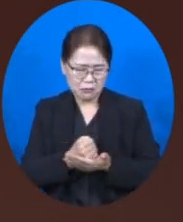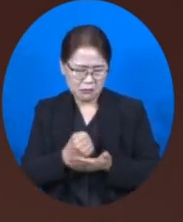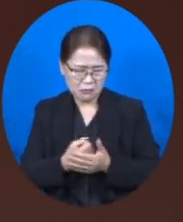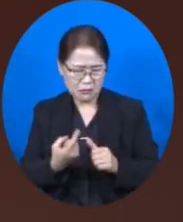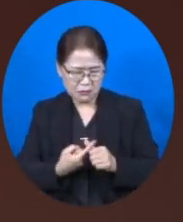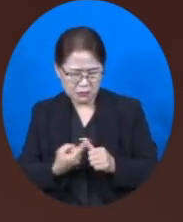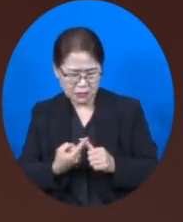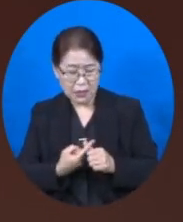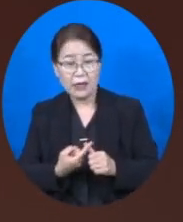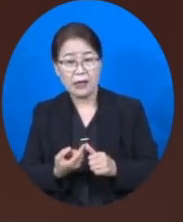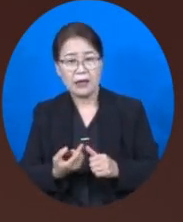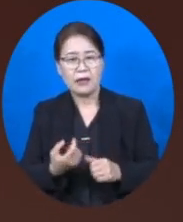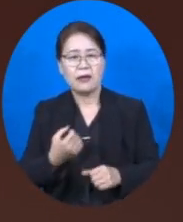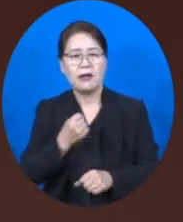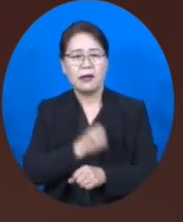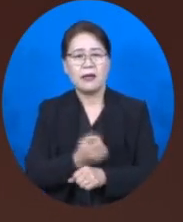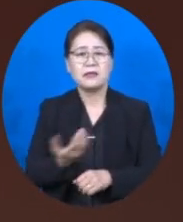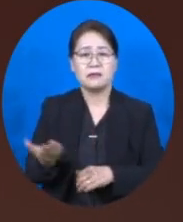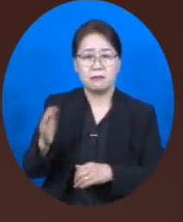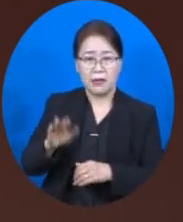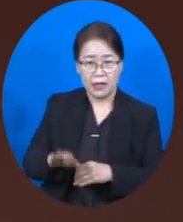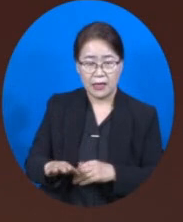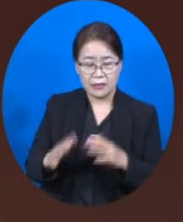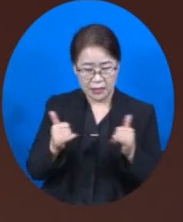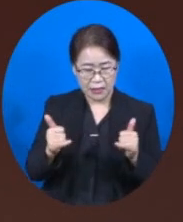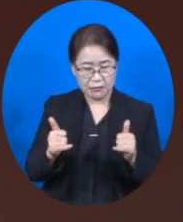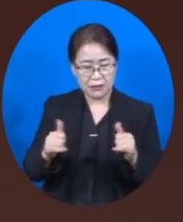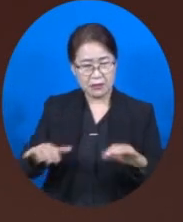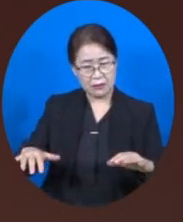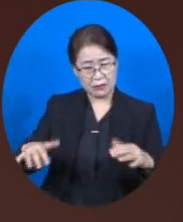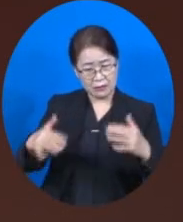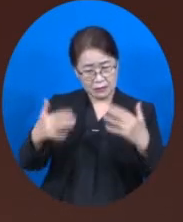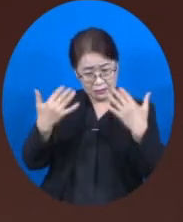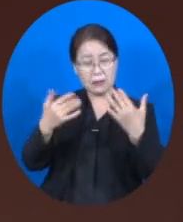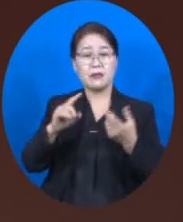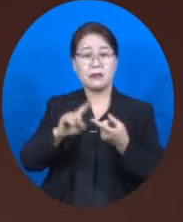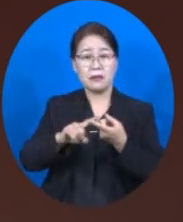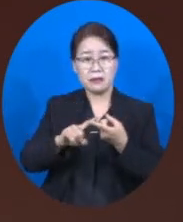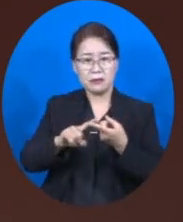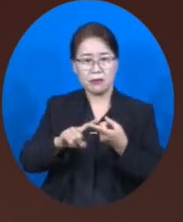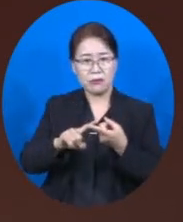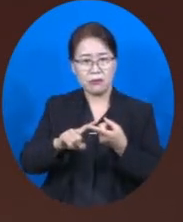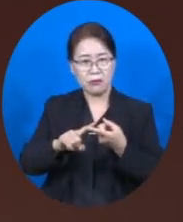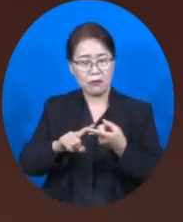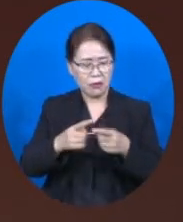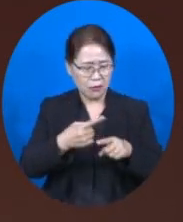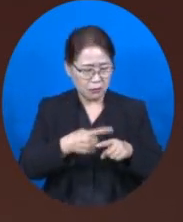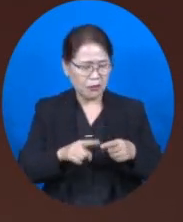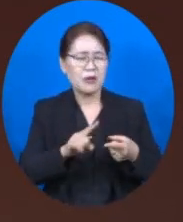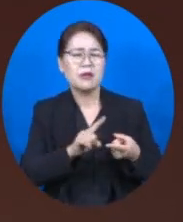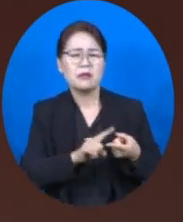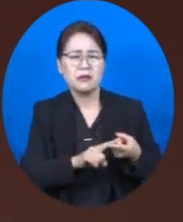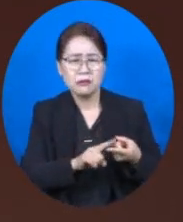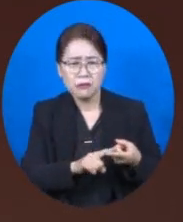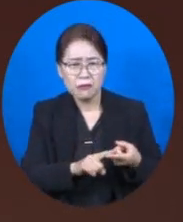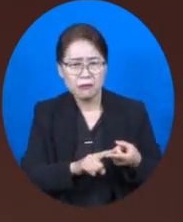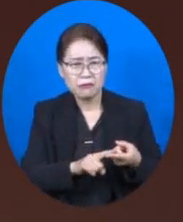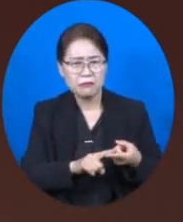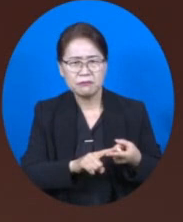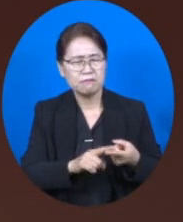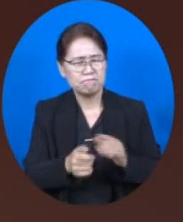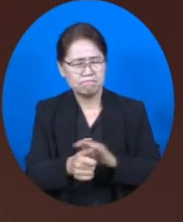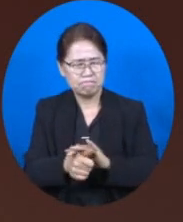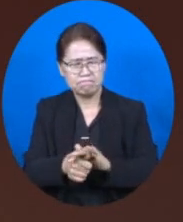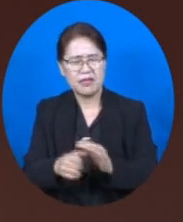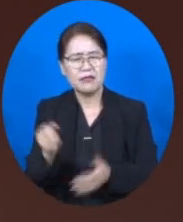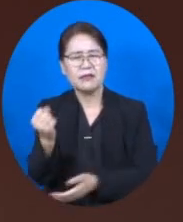비난을 해도 그 사람들의 시선에 대해서 사람들의 평가에 대해서 흔들리지